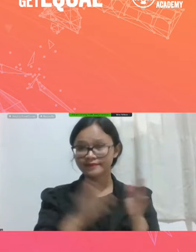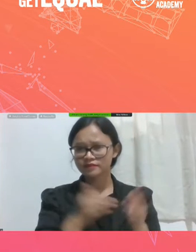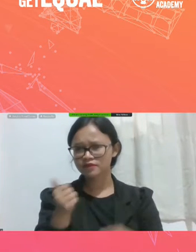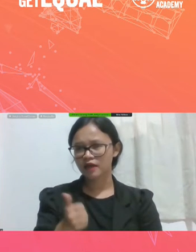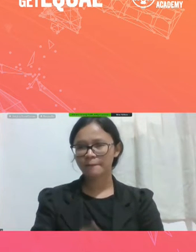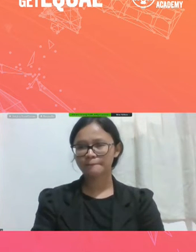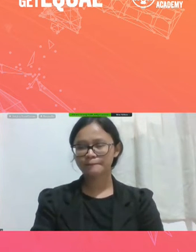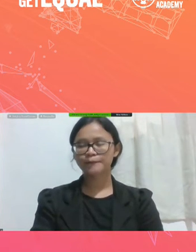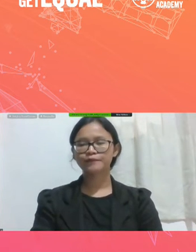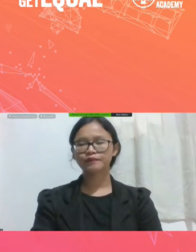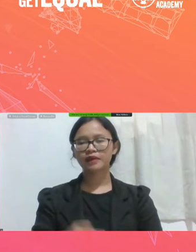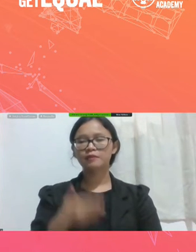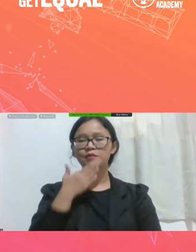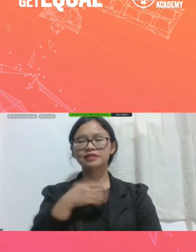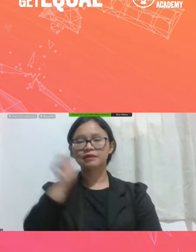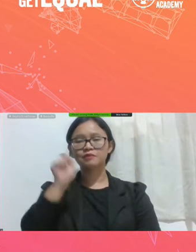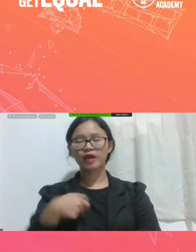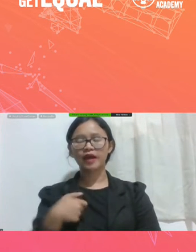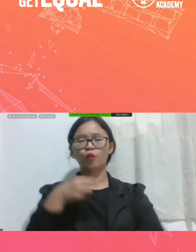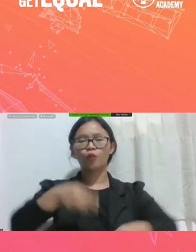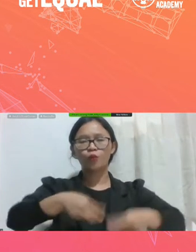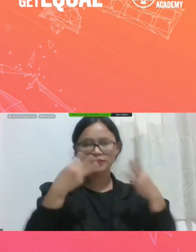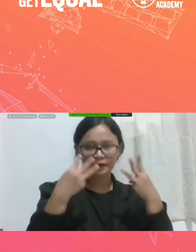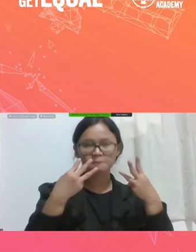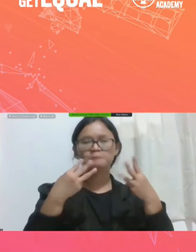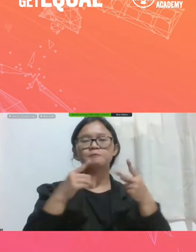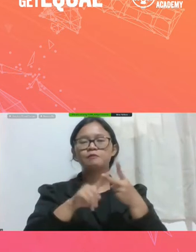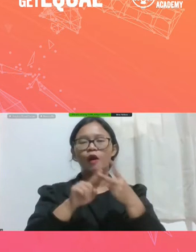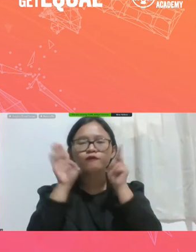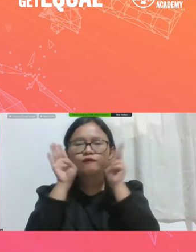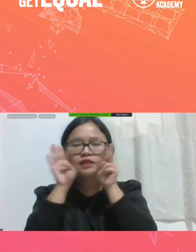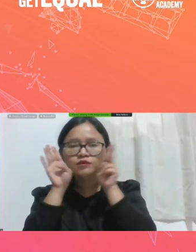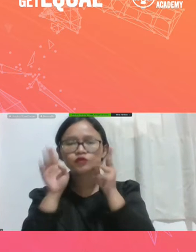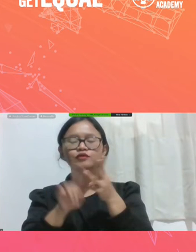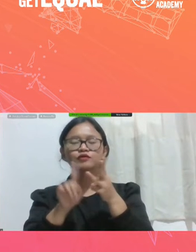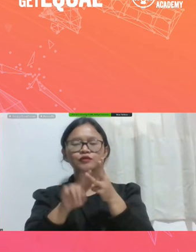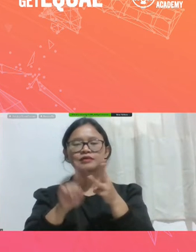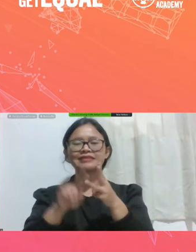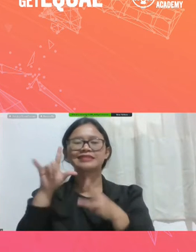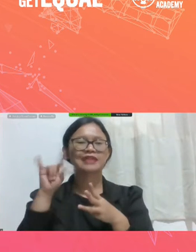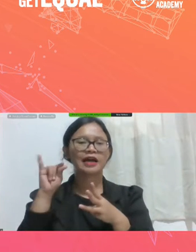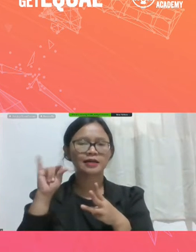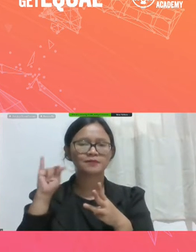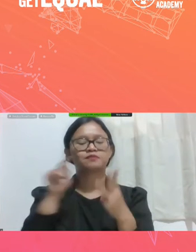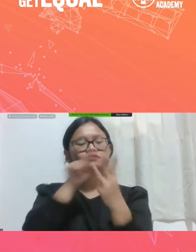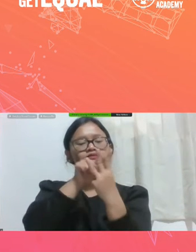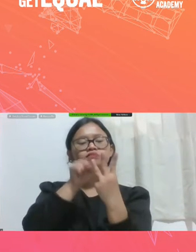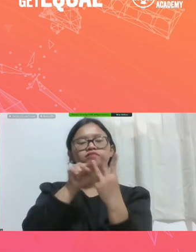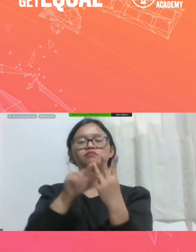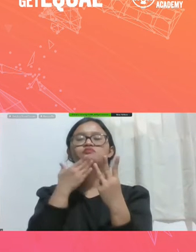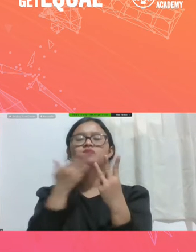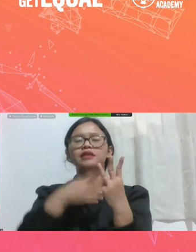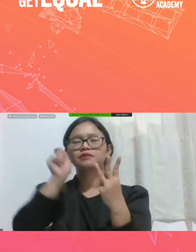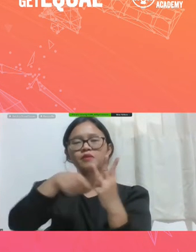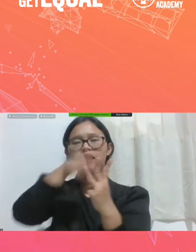Platform yang paling sering digunakan itu adalah WhatsApp. Dan kemudian Facebook, kemudian Instagram, ini menduduki posisi yang paling tinggi